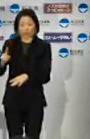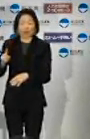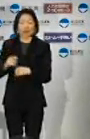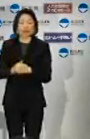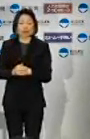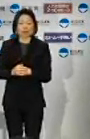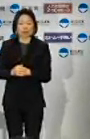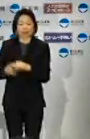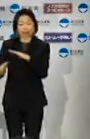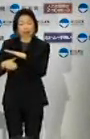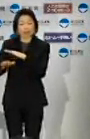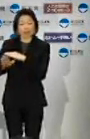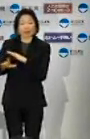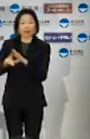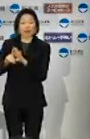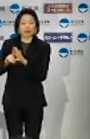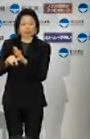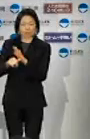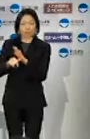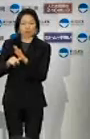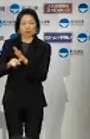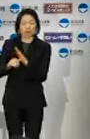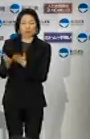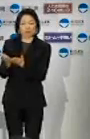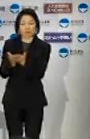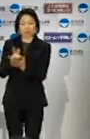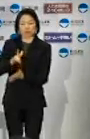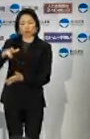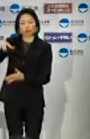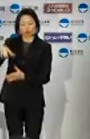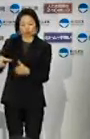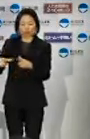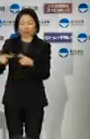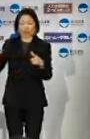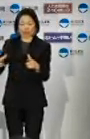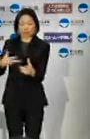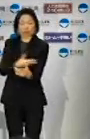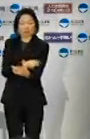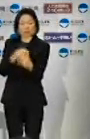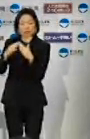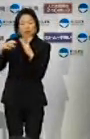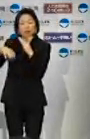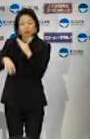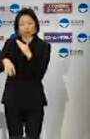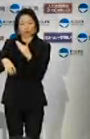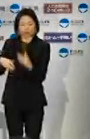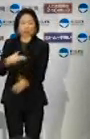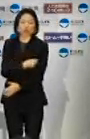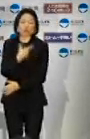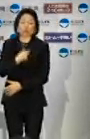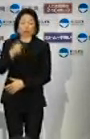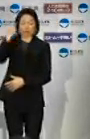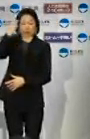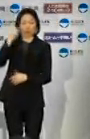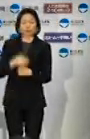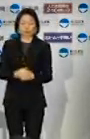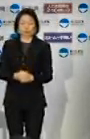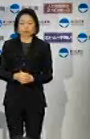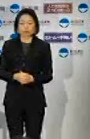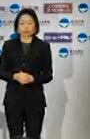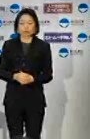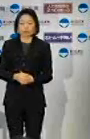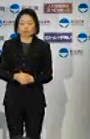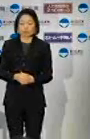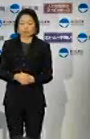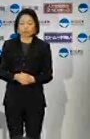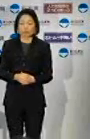れども、空きがあれば、新潟空港の大規模接種会場でやりたいなと思っています。 ガ